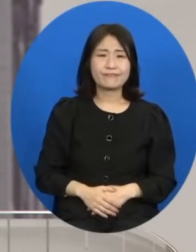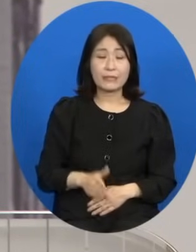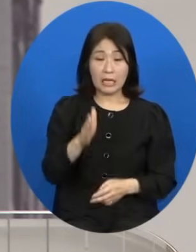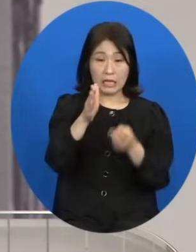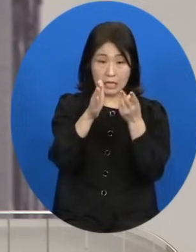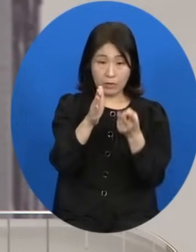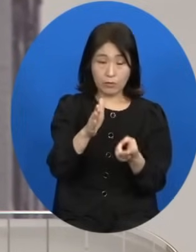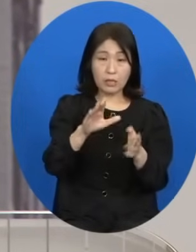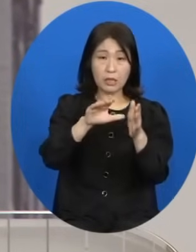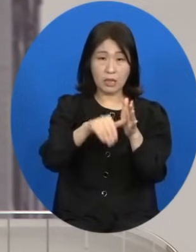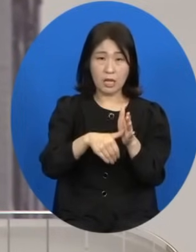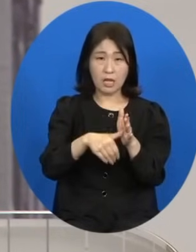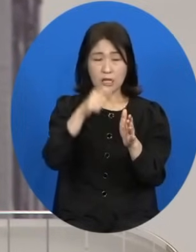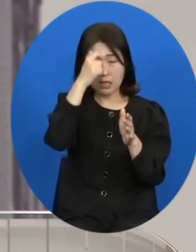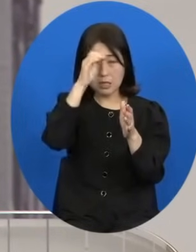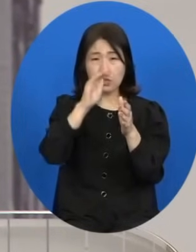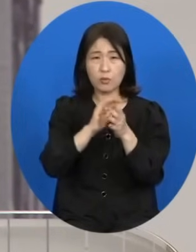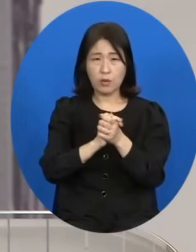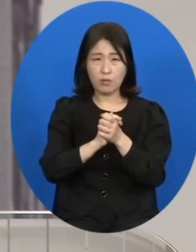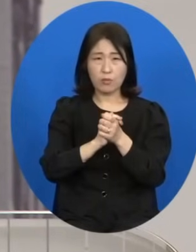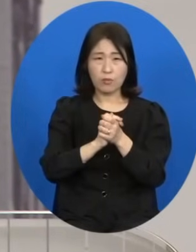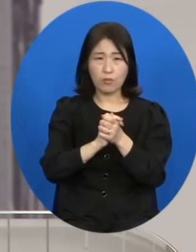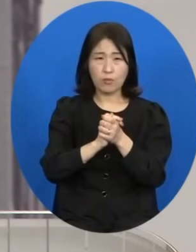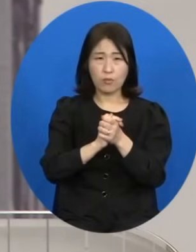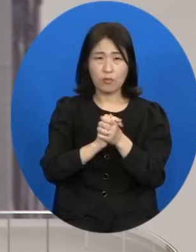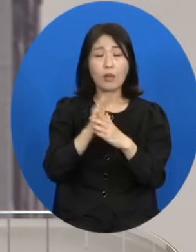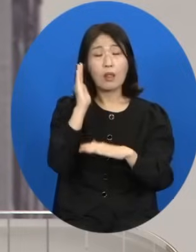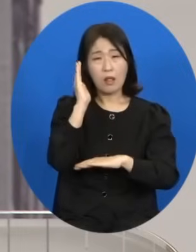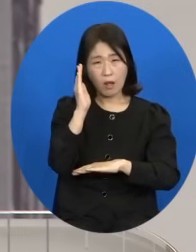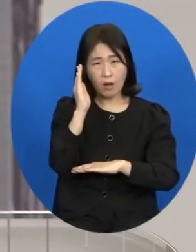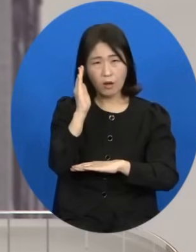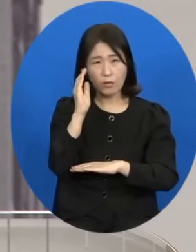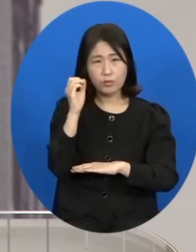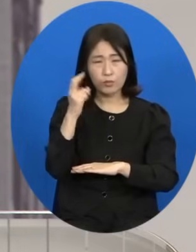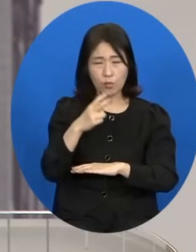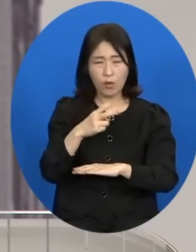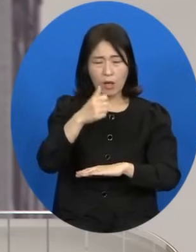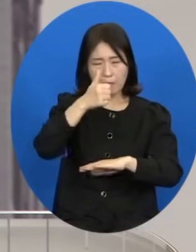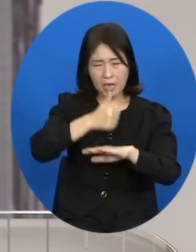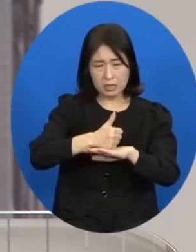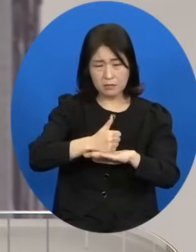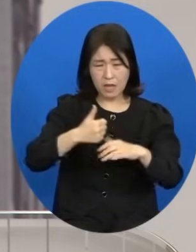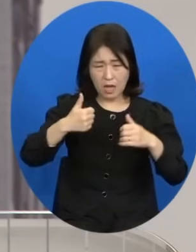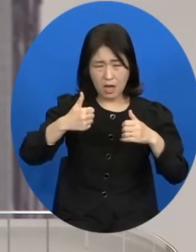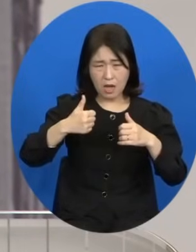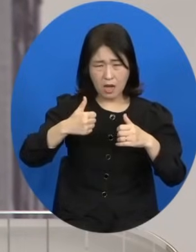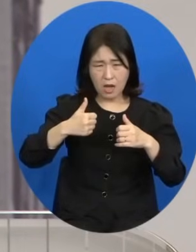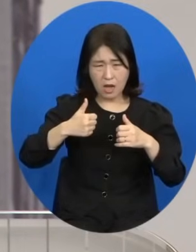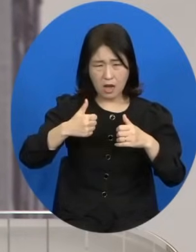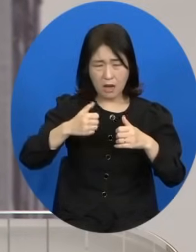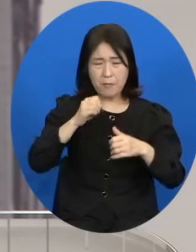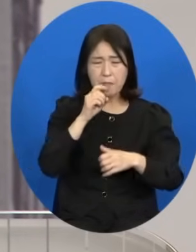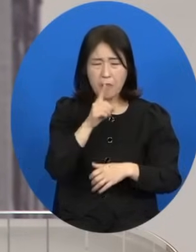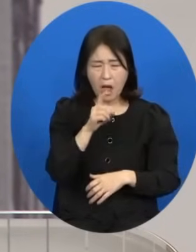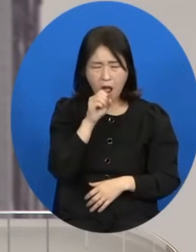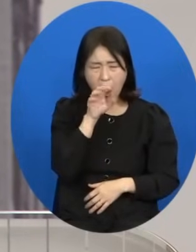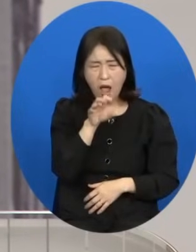둘러서서 기도하고 말씀을 나누고 그다음에 마지막 인사를 하는 거 그 시간이